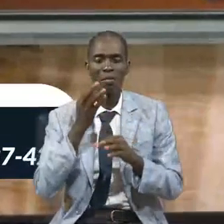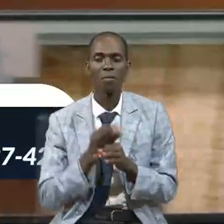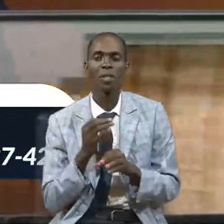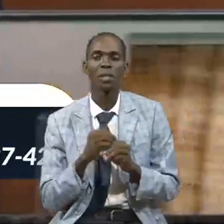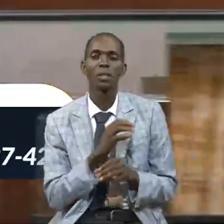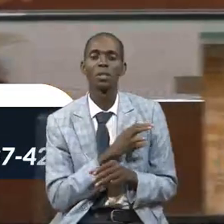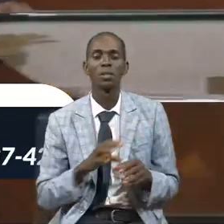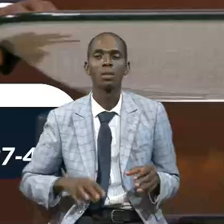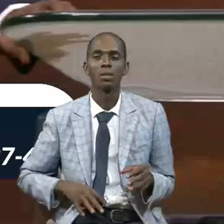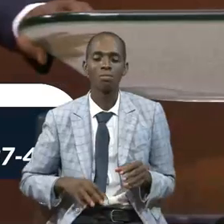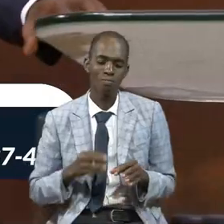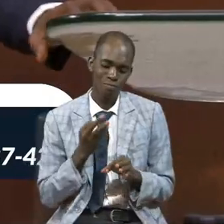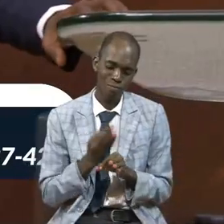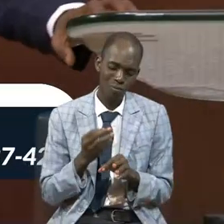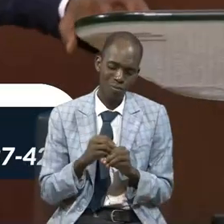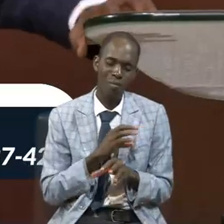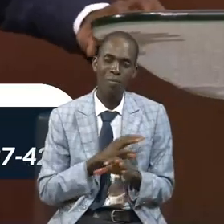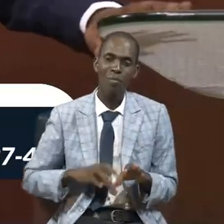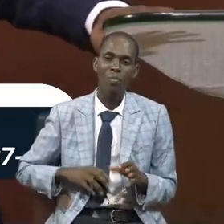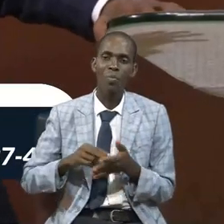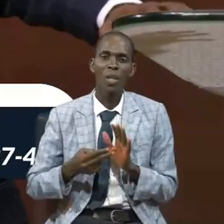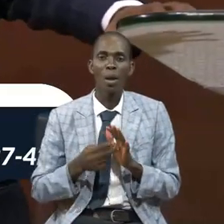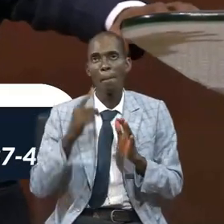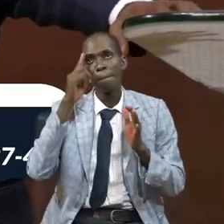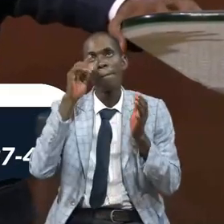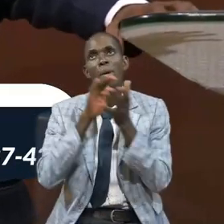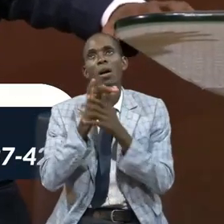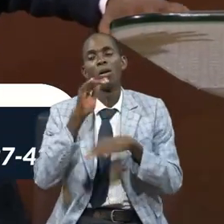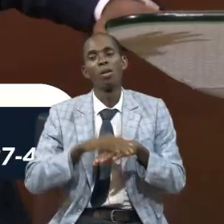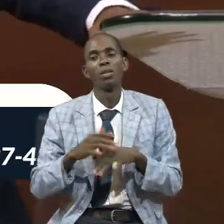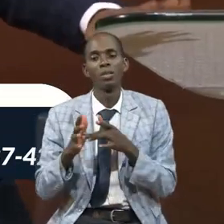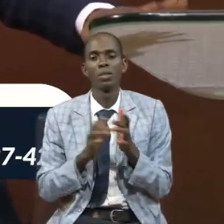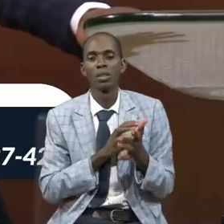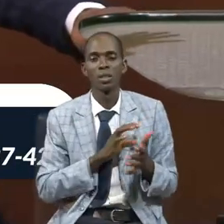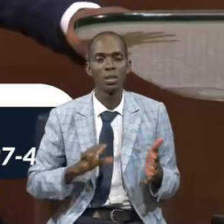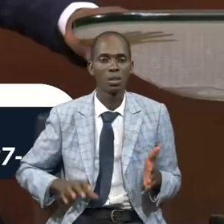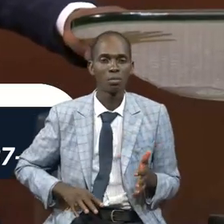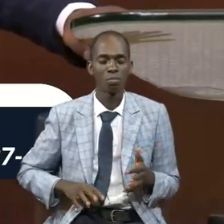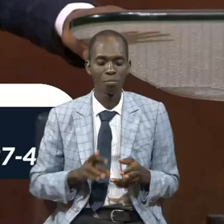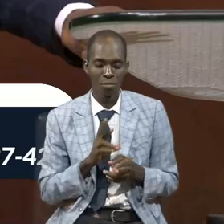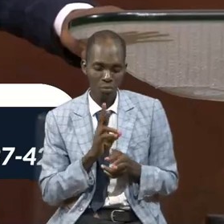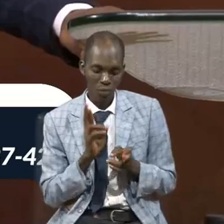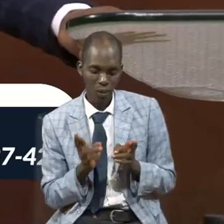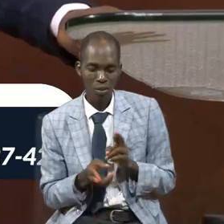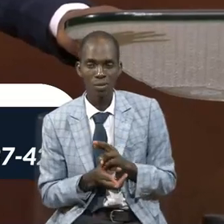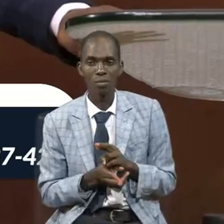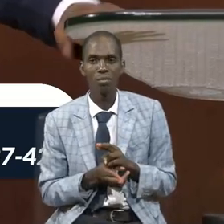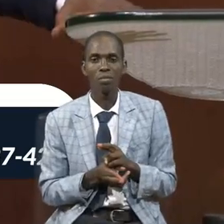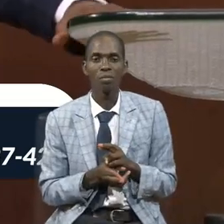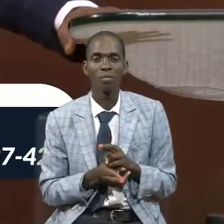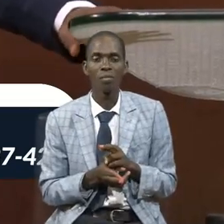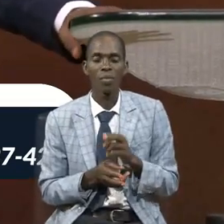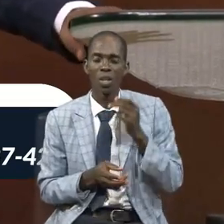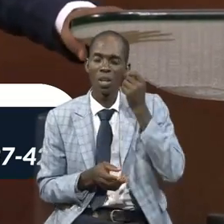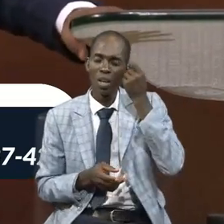Qu'est-ce que la foi en Christ? Croire au Seigneur Jésus-Christ, c'est au-delà, c'est plus que cela, la repentance.